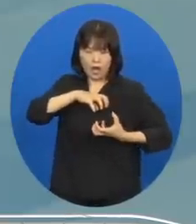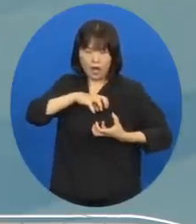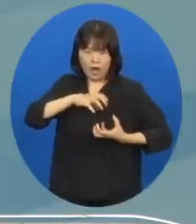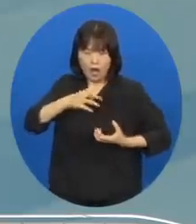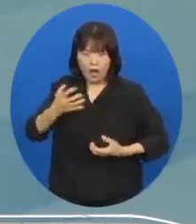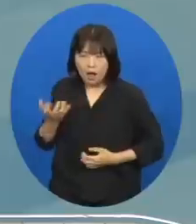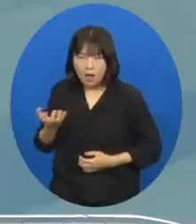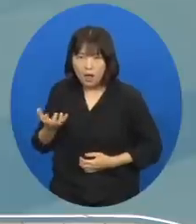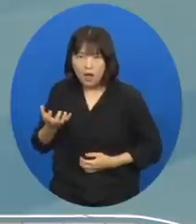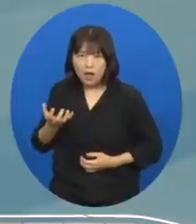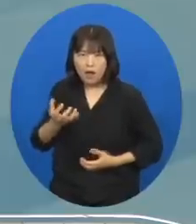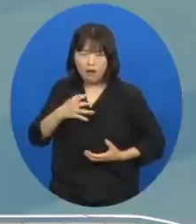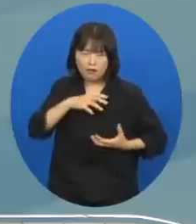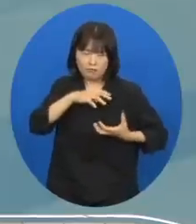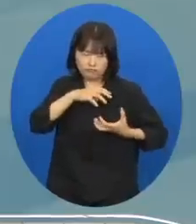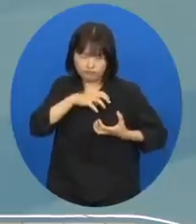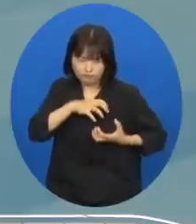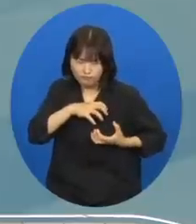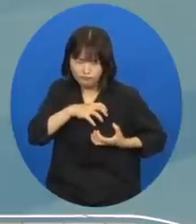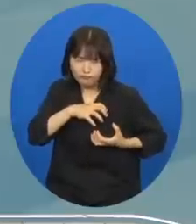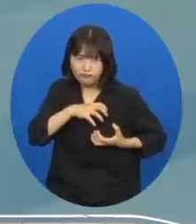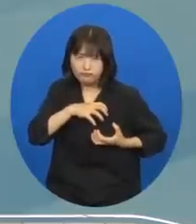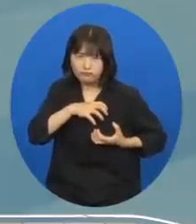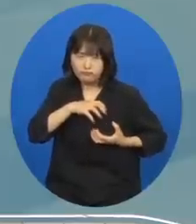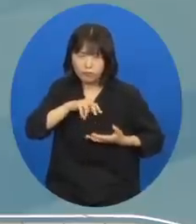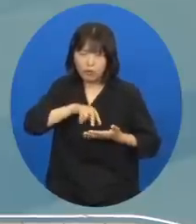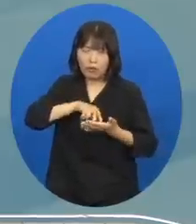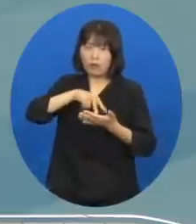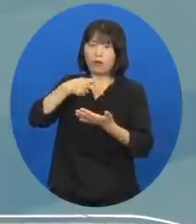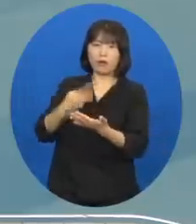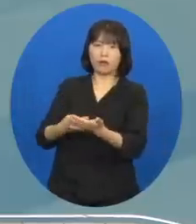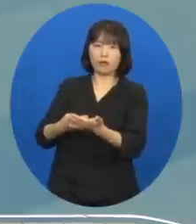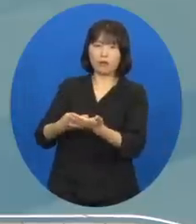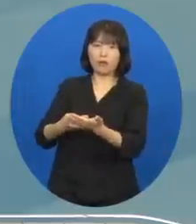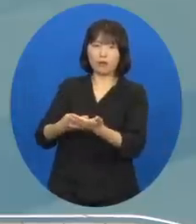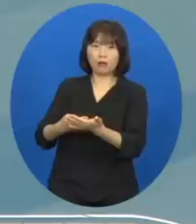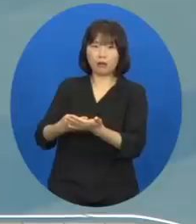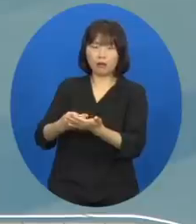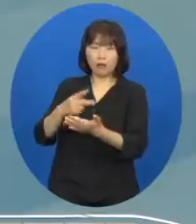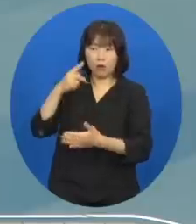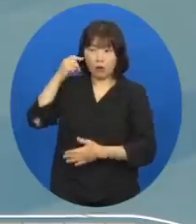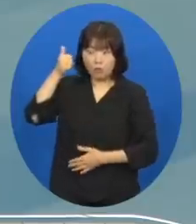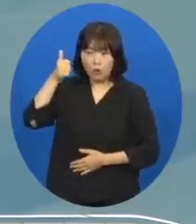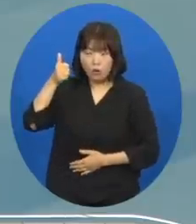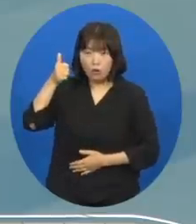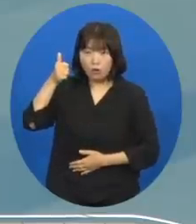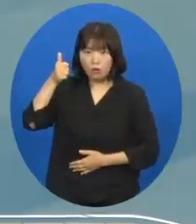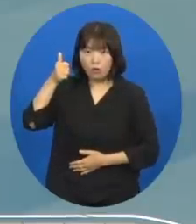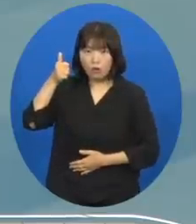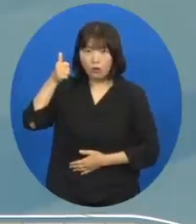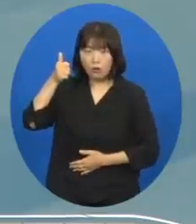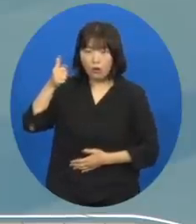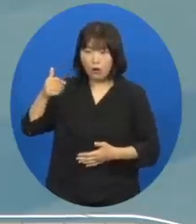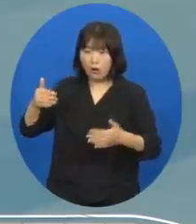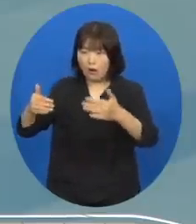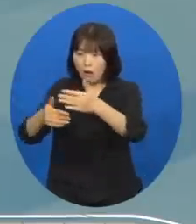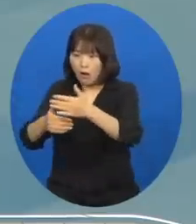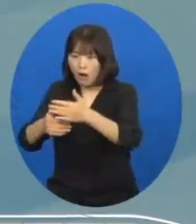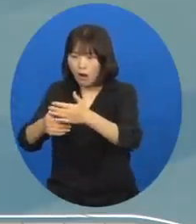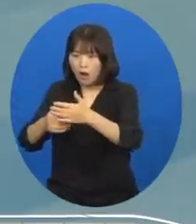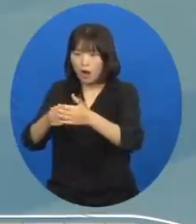아프다고 가슴을 움켜쥐고 그러면서 쓰러지는데 목사님이 안아보니까 이미 숨이 끊어진